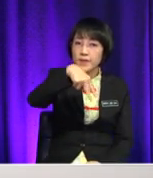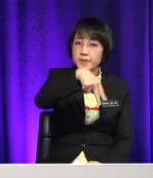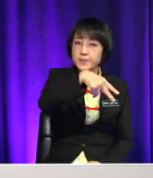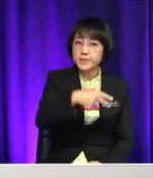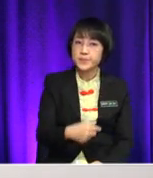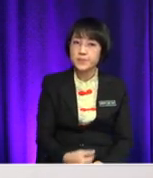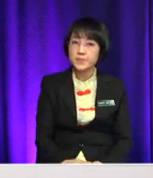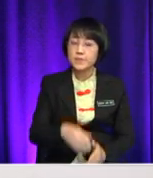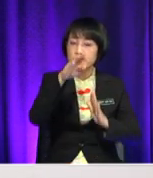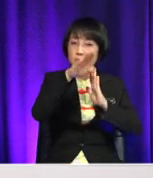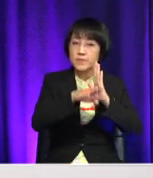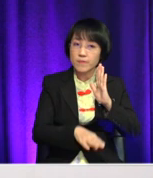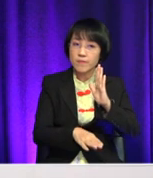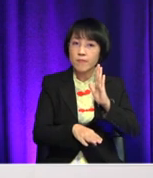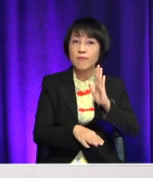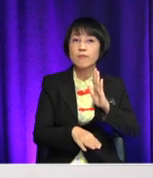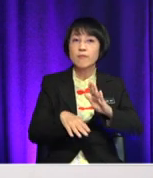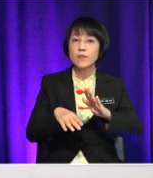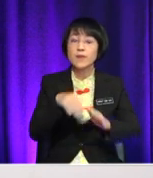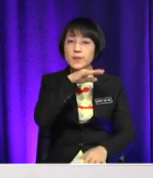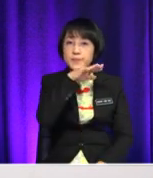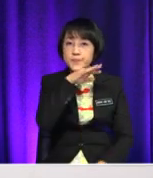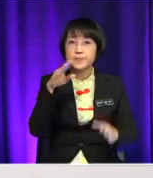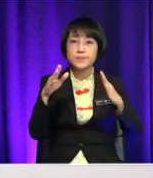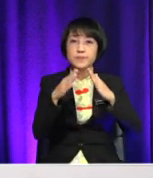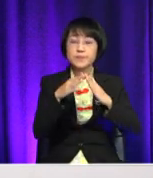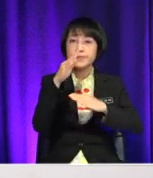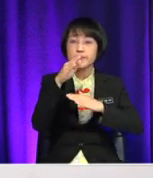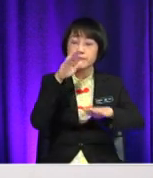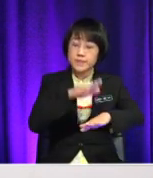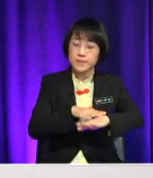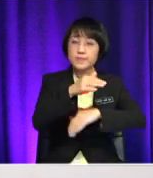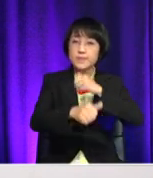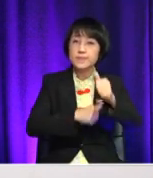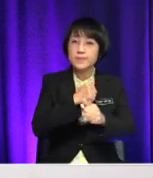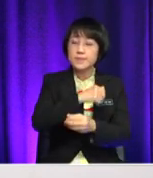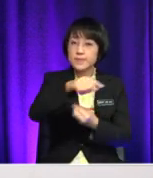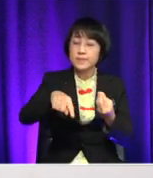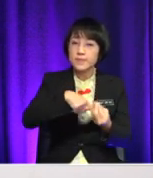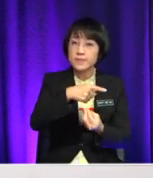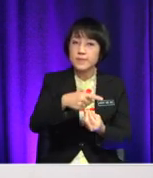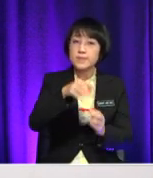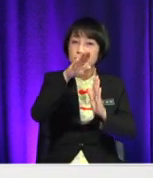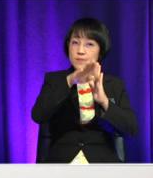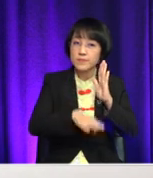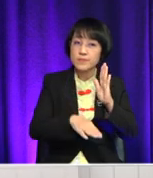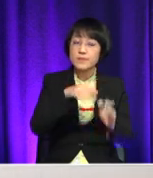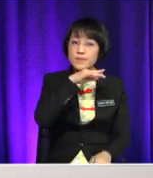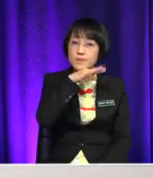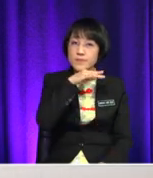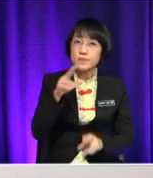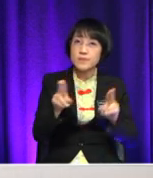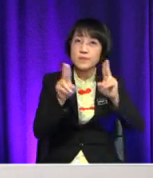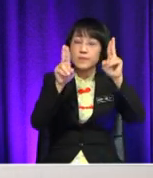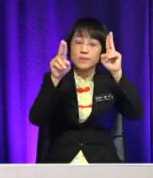mengurangkan empat kepada alam sekitar contohnya dapat mengurangkan pencemaran udara dan kesan rumah